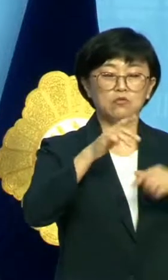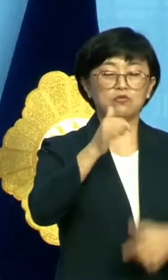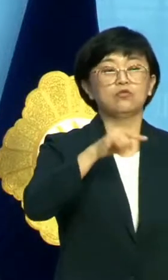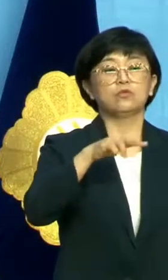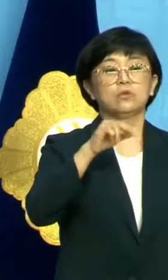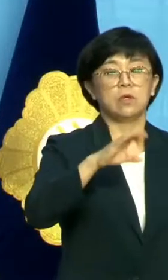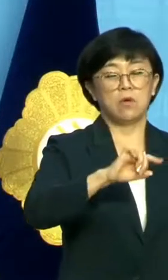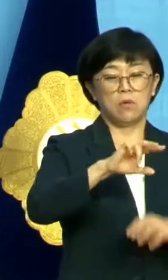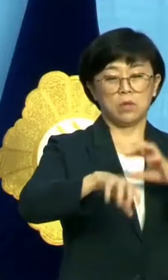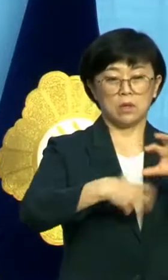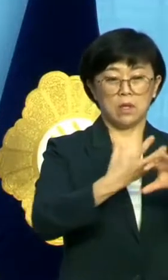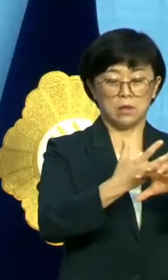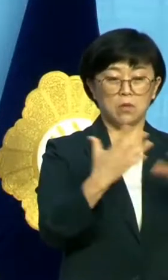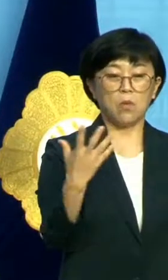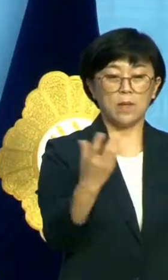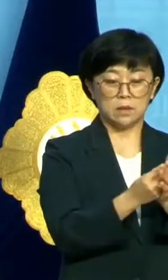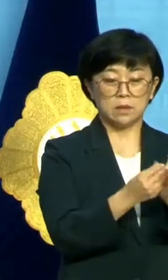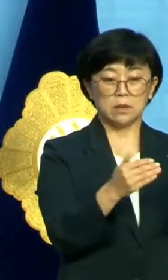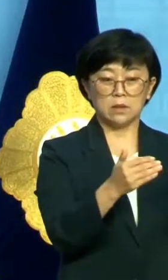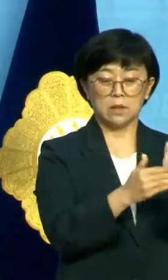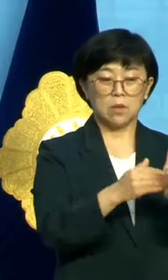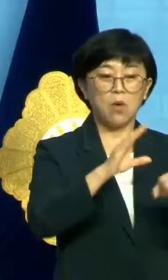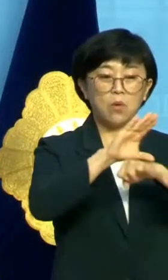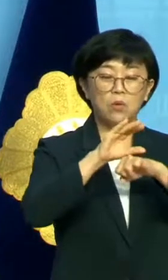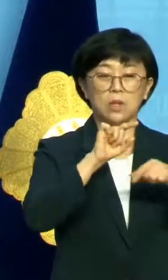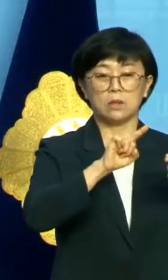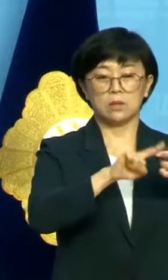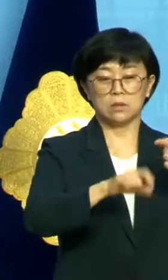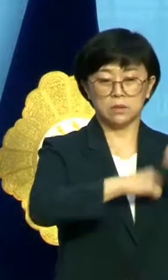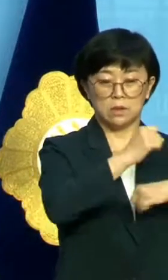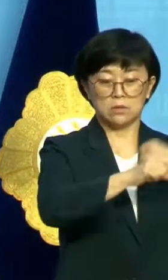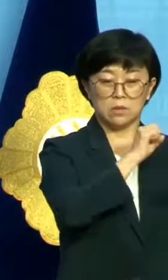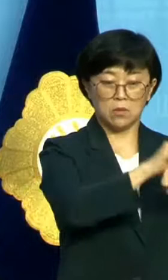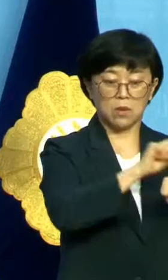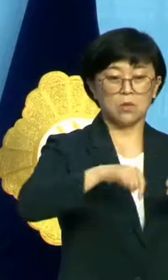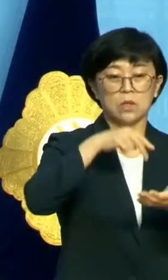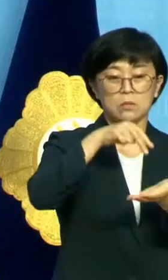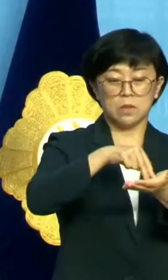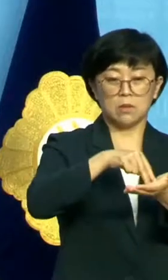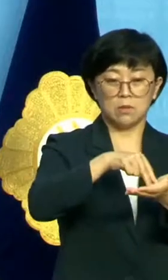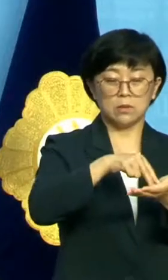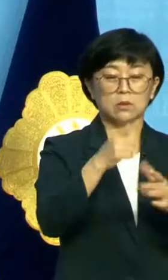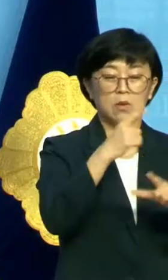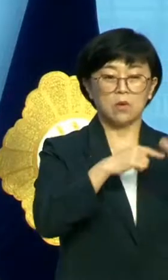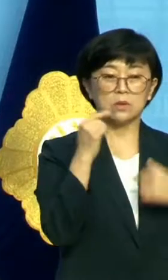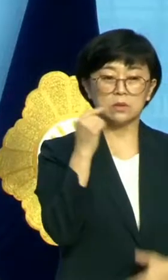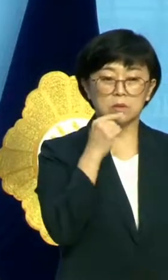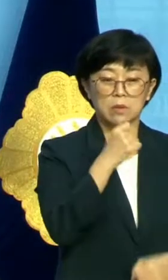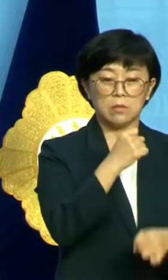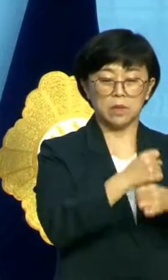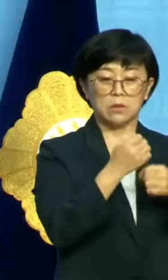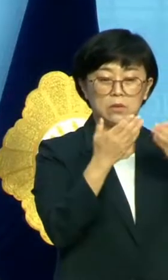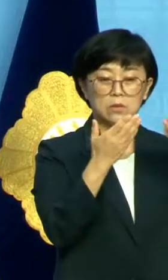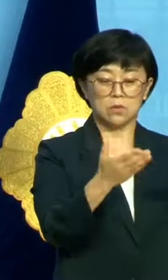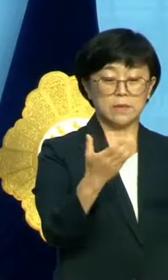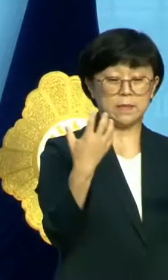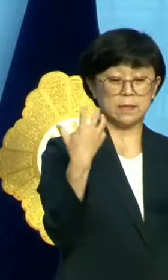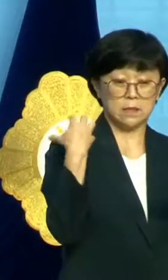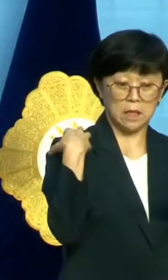완성하도록 하겠습니다. 언론에 대해서도 자율성과 독립성을 강화하는 것과 함께 언론의